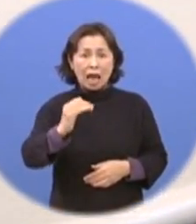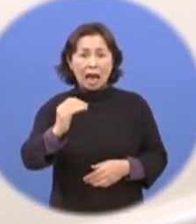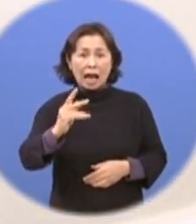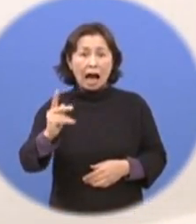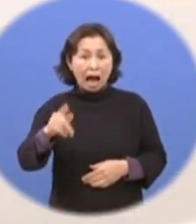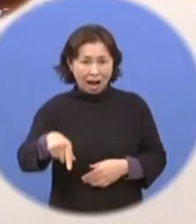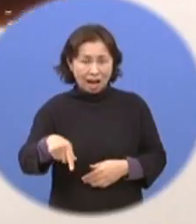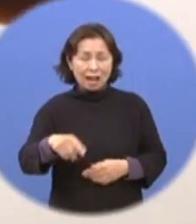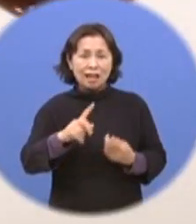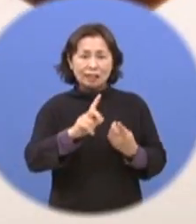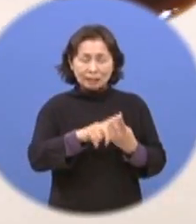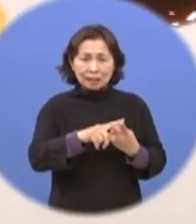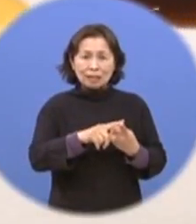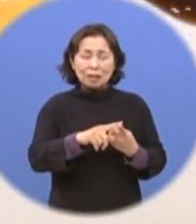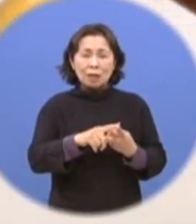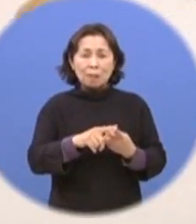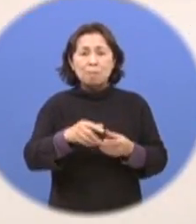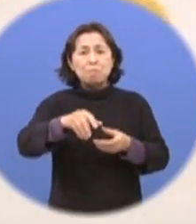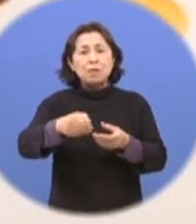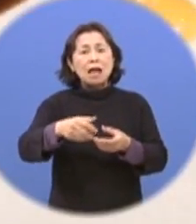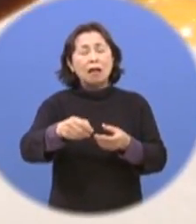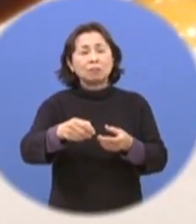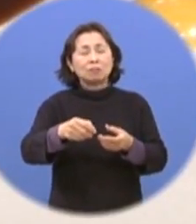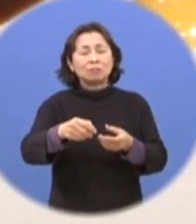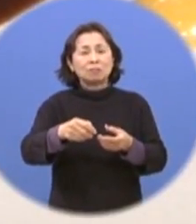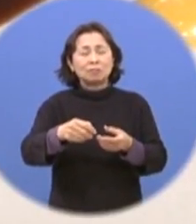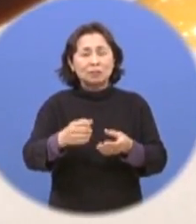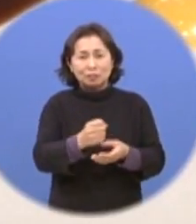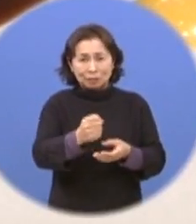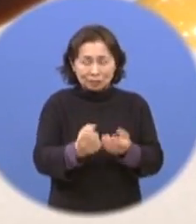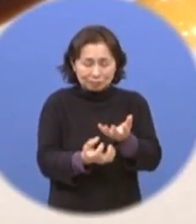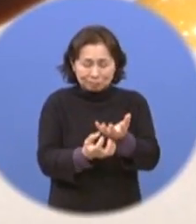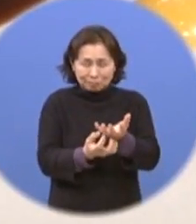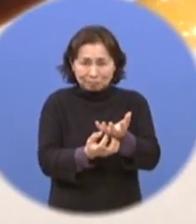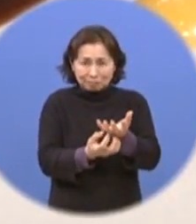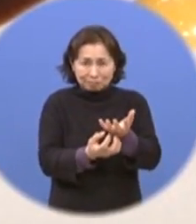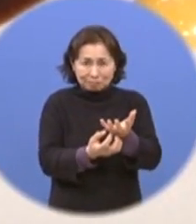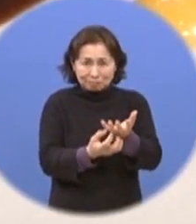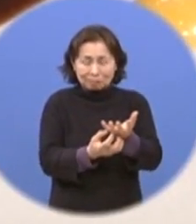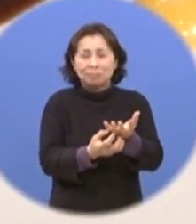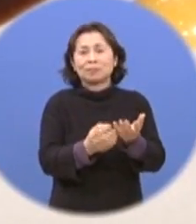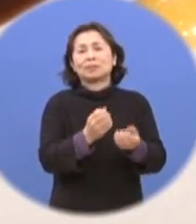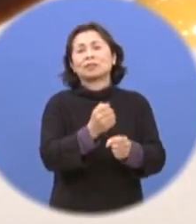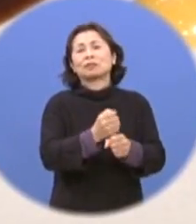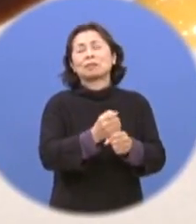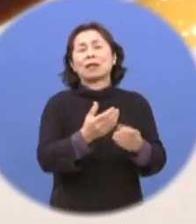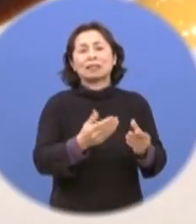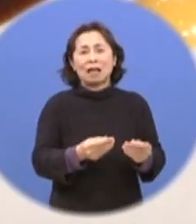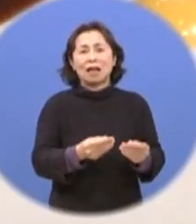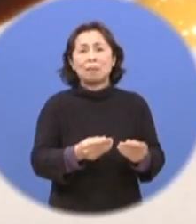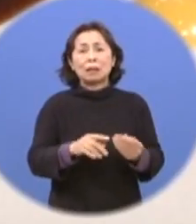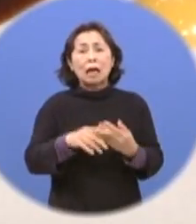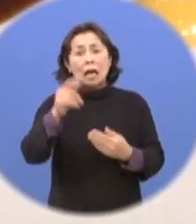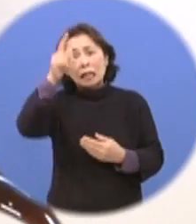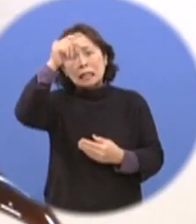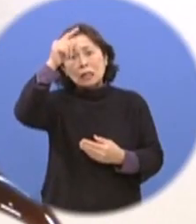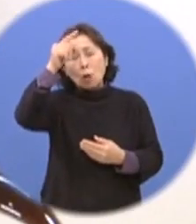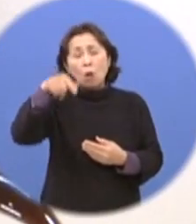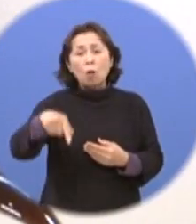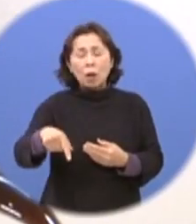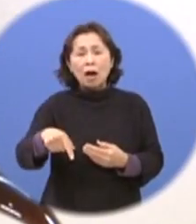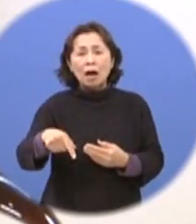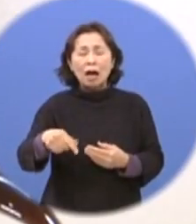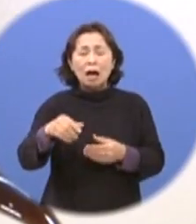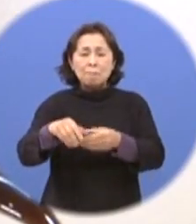を一緒に入れて見つめてます黄色いソースはですねみかんをこれもに詰めてマヨネーズ総数所に合わしています